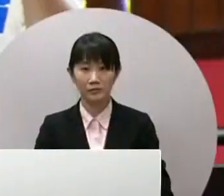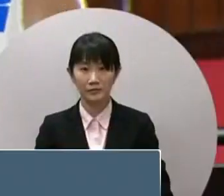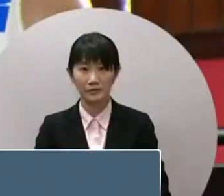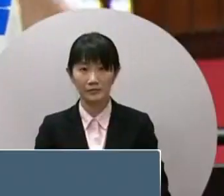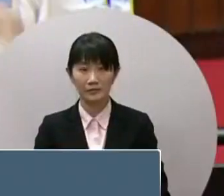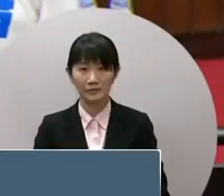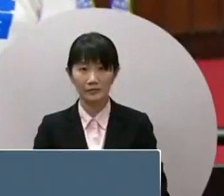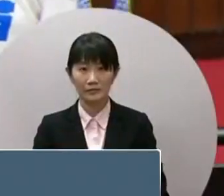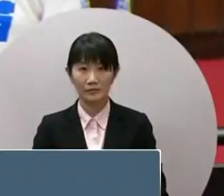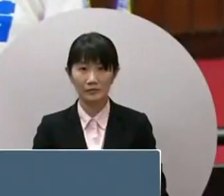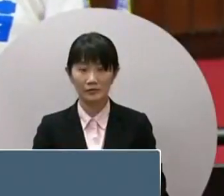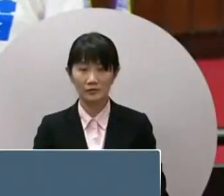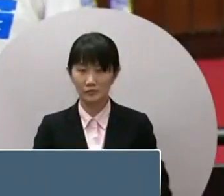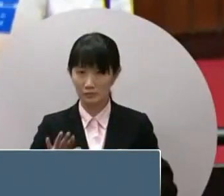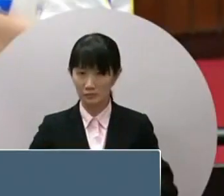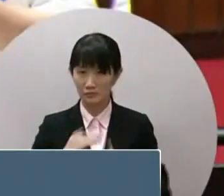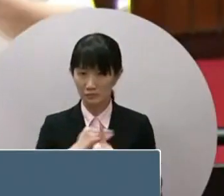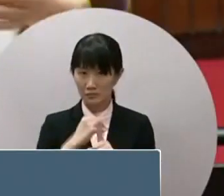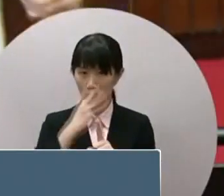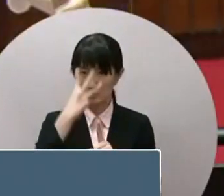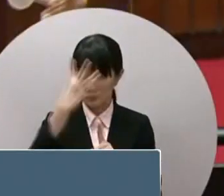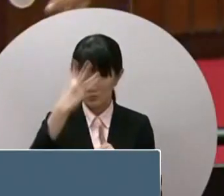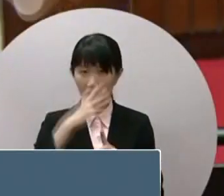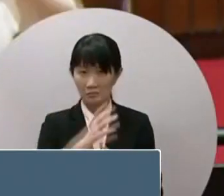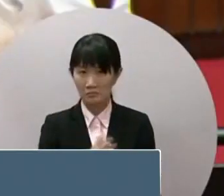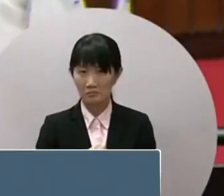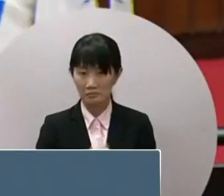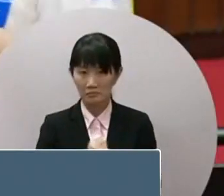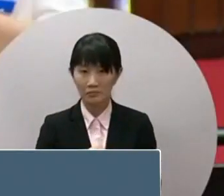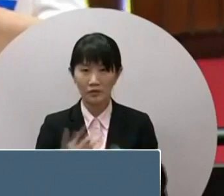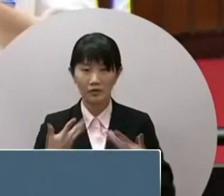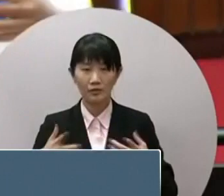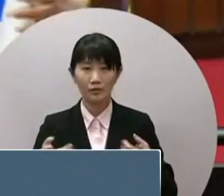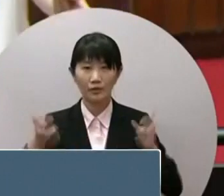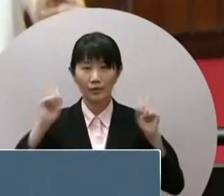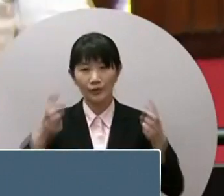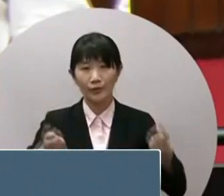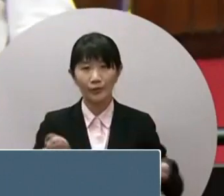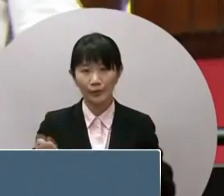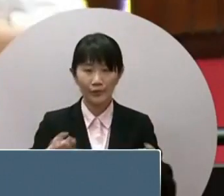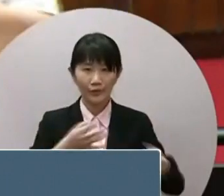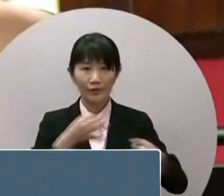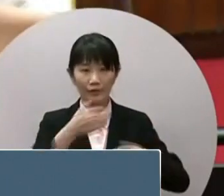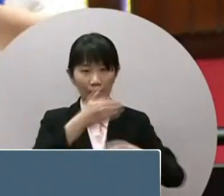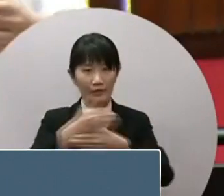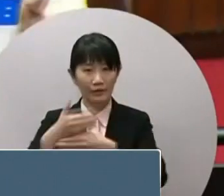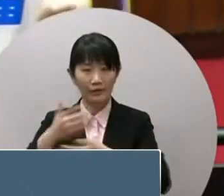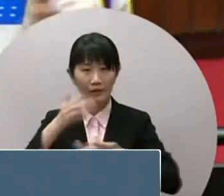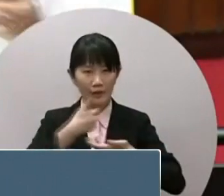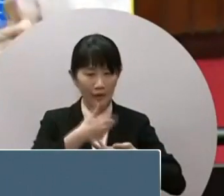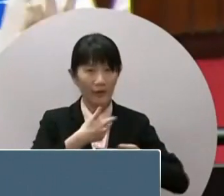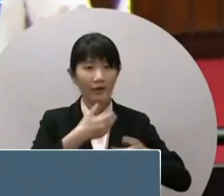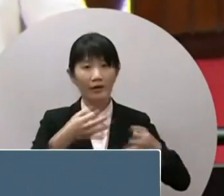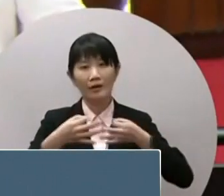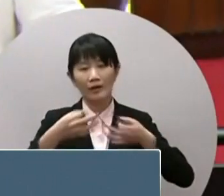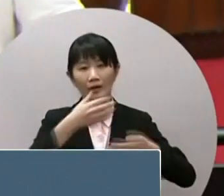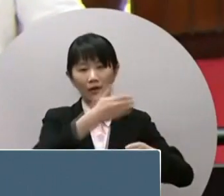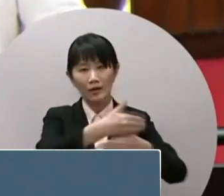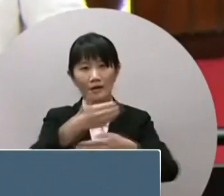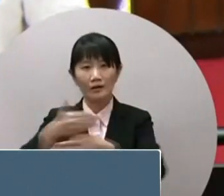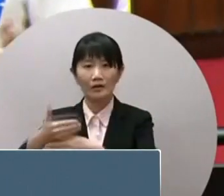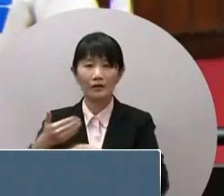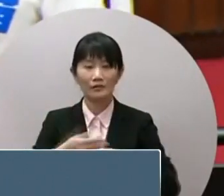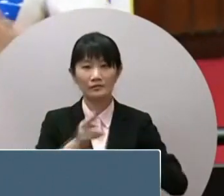么多的，因为三级警戒，很多的娱乐业、餐饮业，好多的就这样就没有